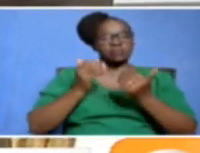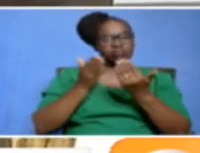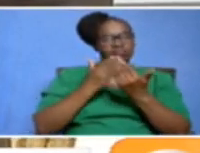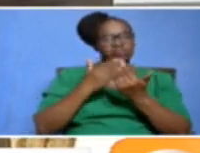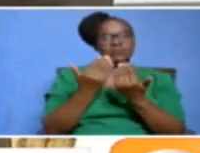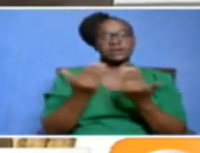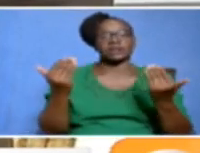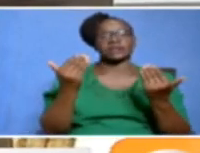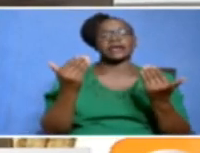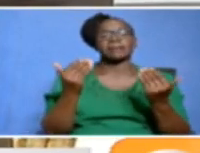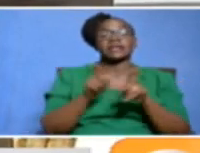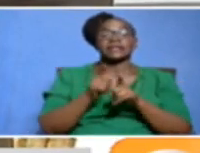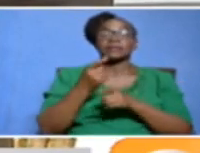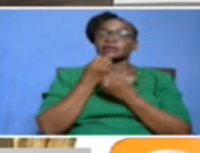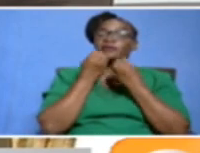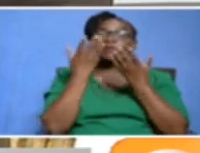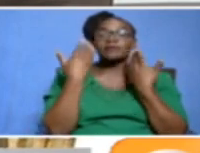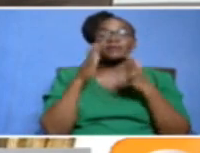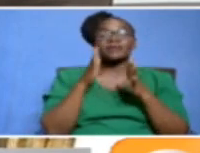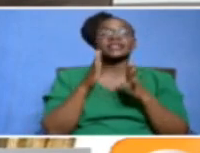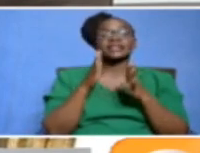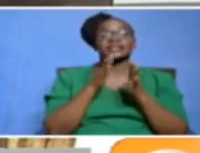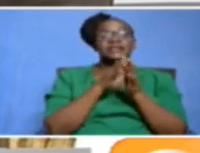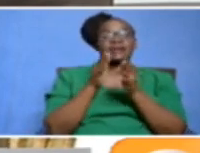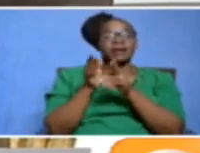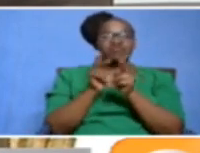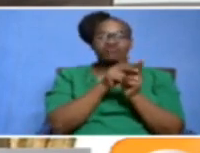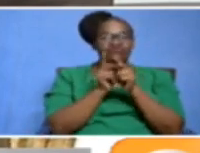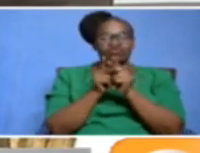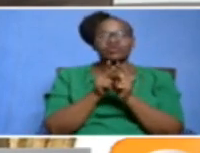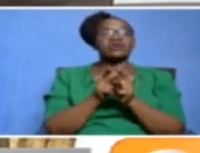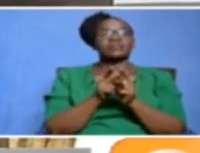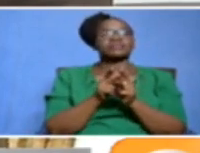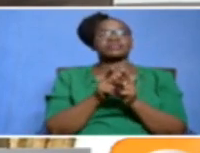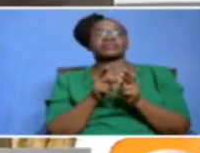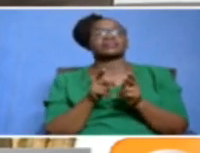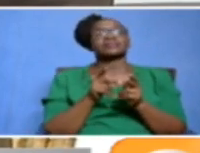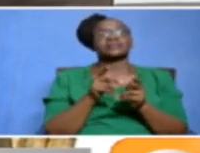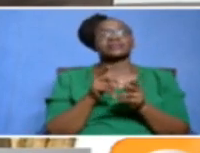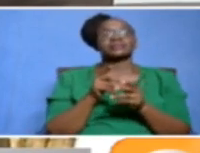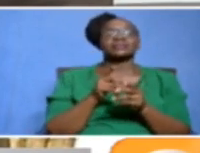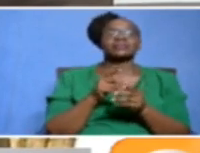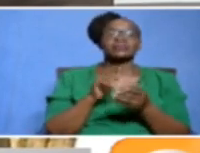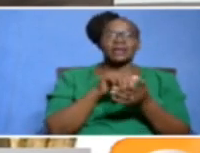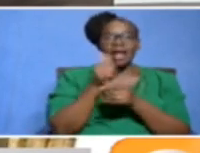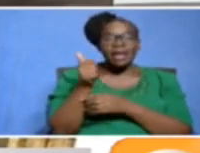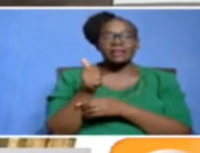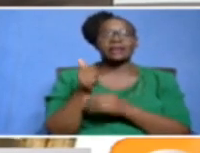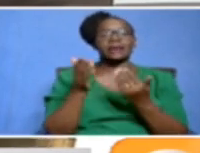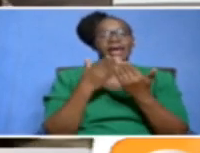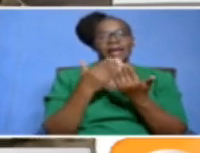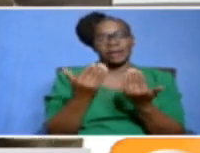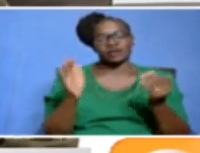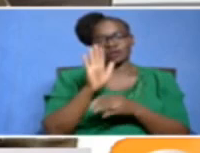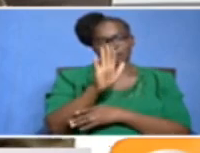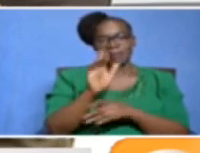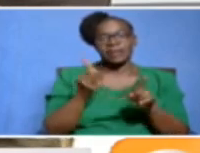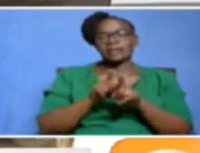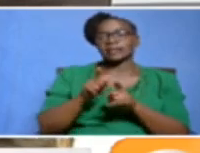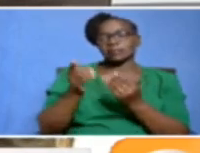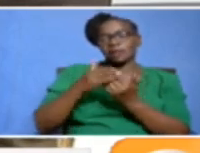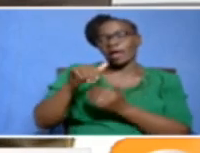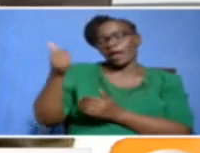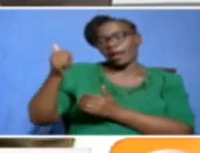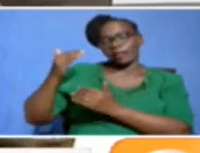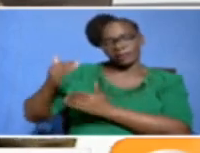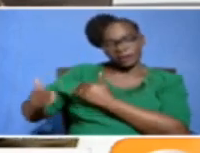watoto wenzao. Kama nilivyokuambia ile methali ya mwana wa mwenzio, kizuka naye tupilie mbali. Linde mtoto wako kama wa mwenzako pia uweze